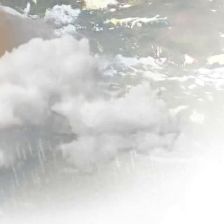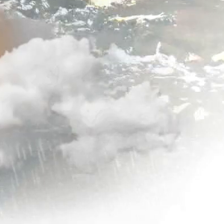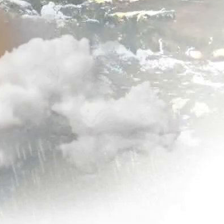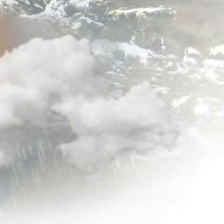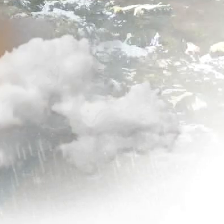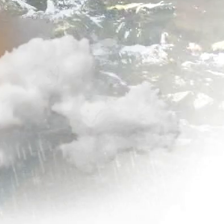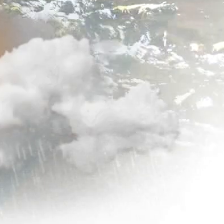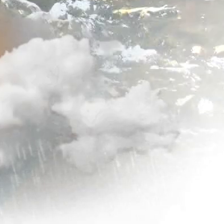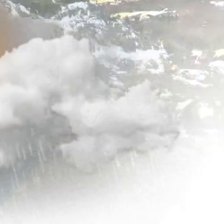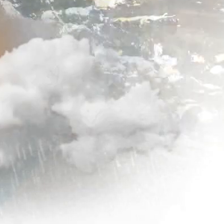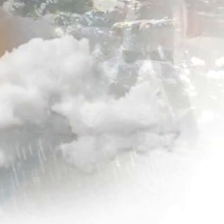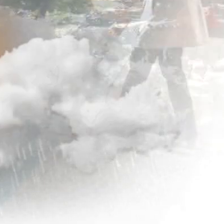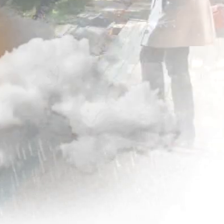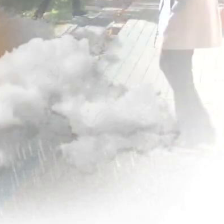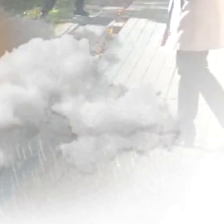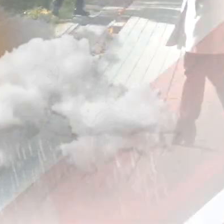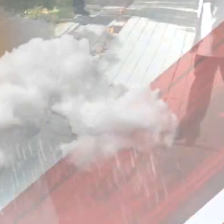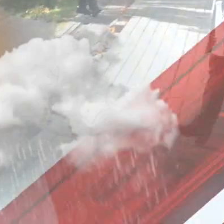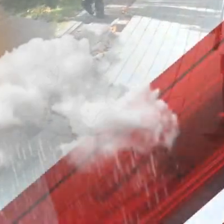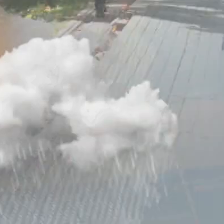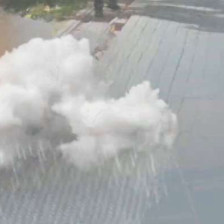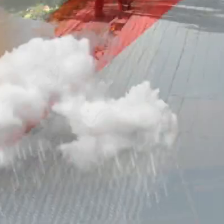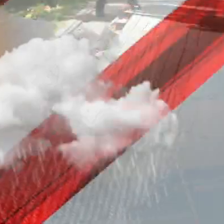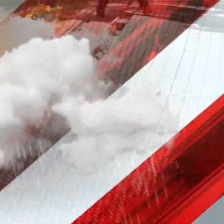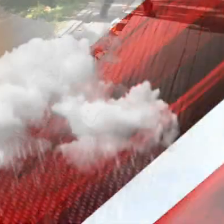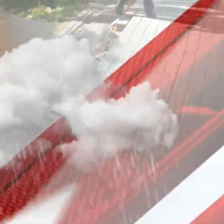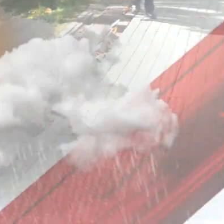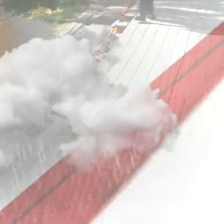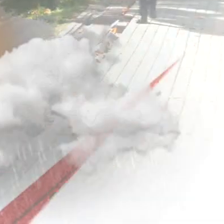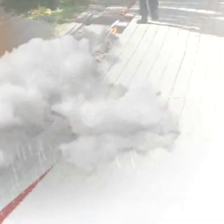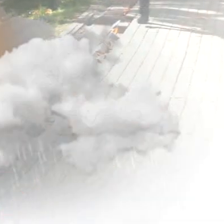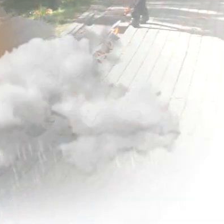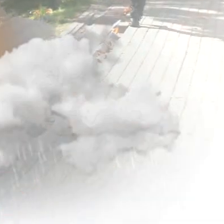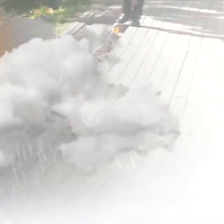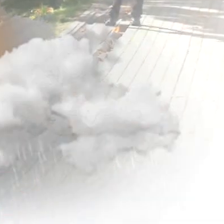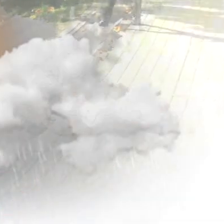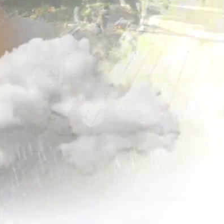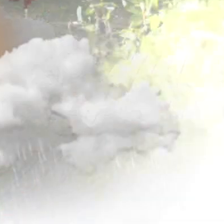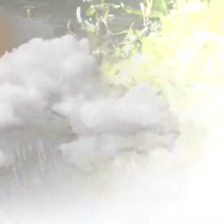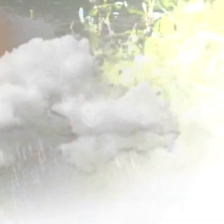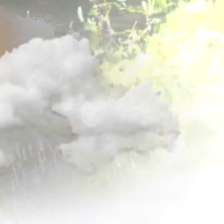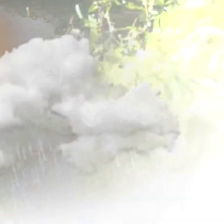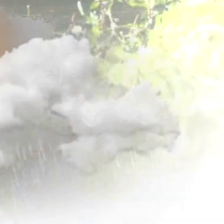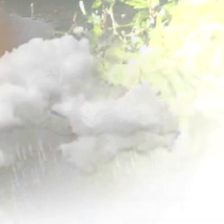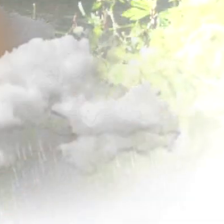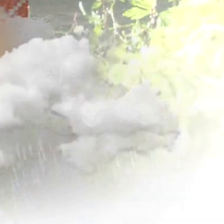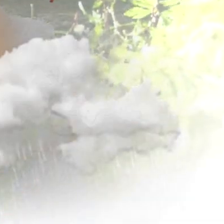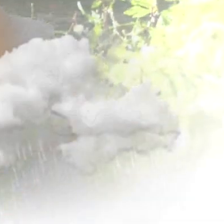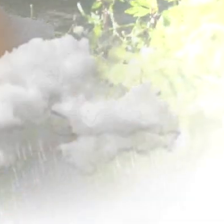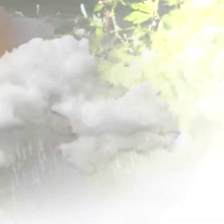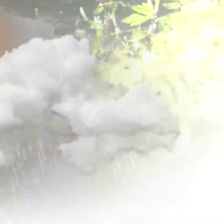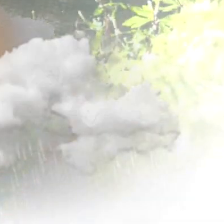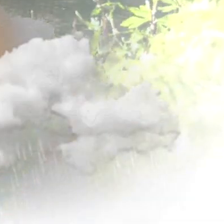19 вечером. Пахмурно, невеликий дождь. Ветер полношно-усходный от 1 до 4 метров на секунду.